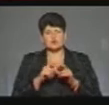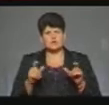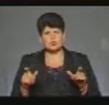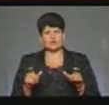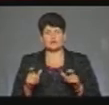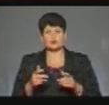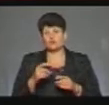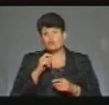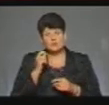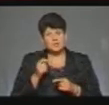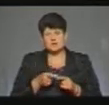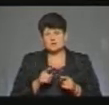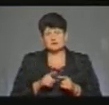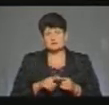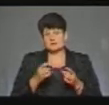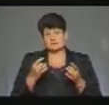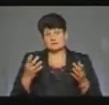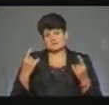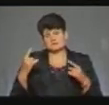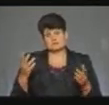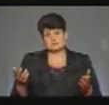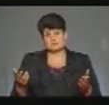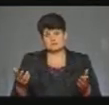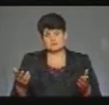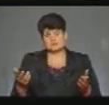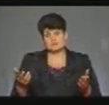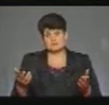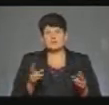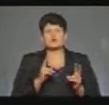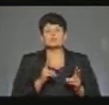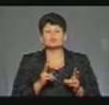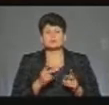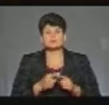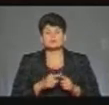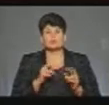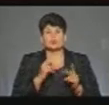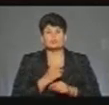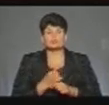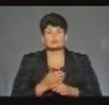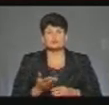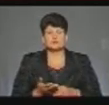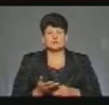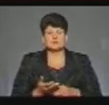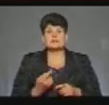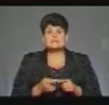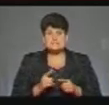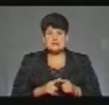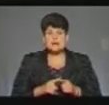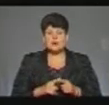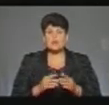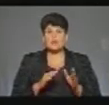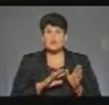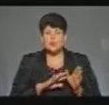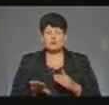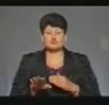оплата, то в Україні це все з галузі фантастики. Чи це опущення? Інститут національної пам'яті, воно не опікується тим, аби порахувати? Це опущення держави,